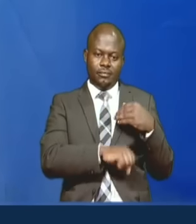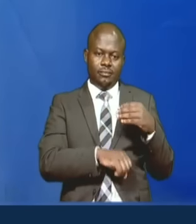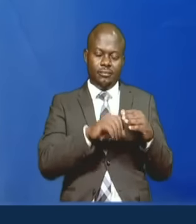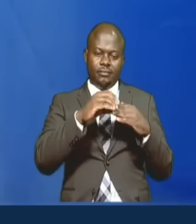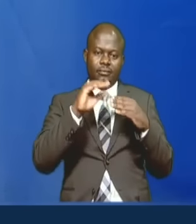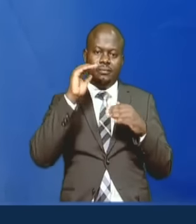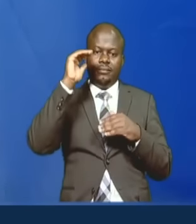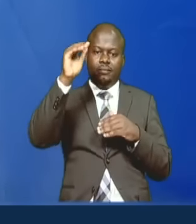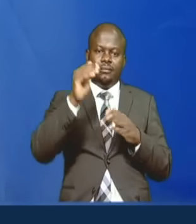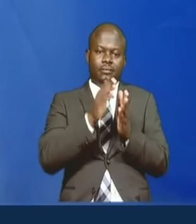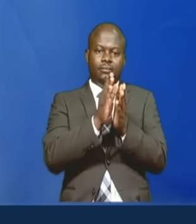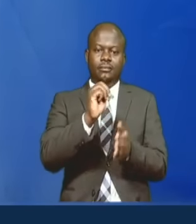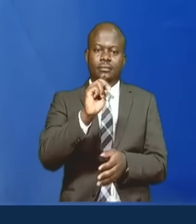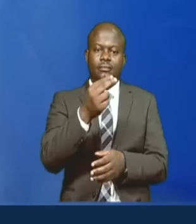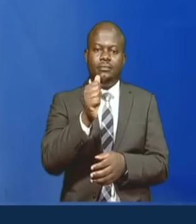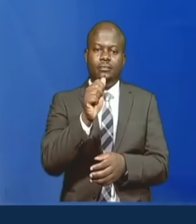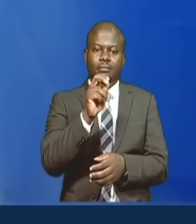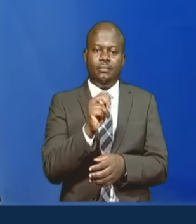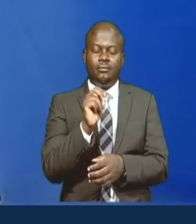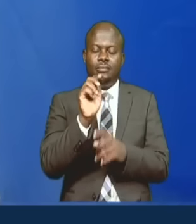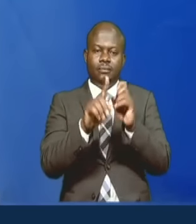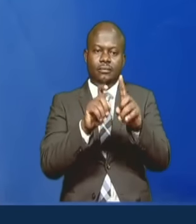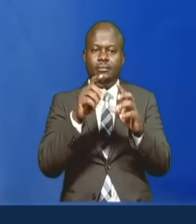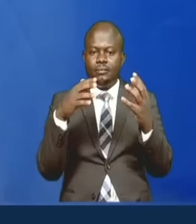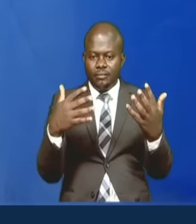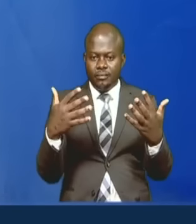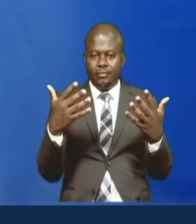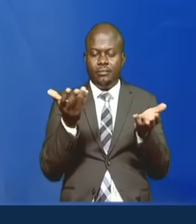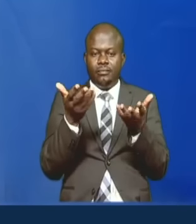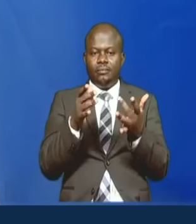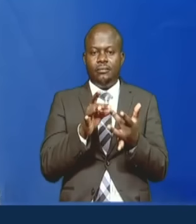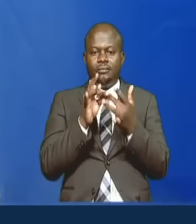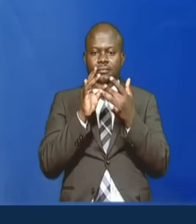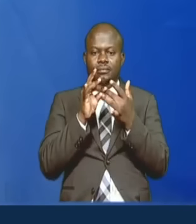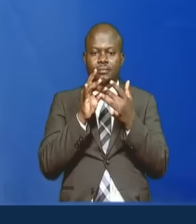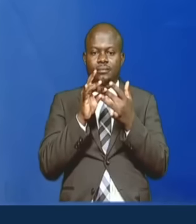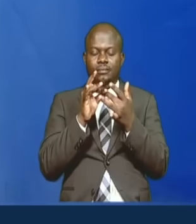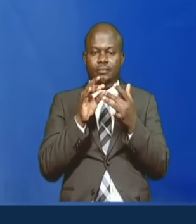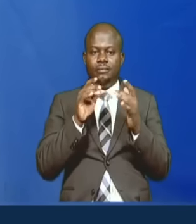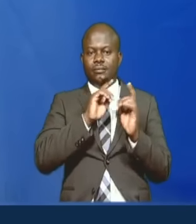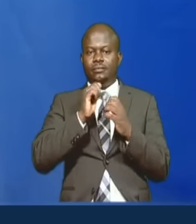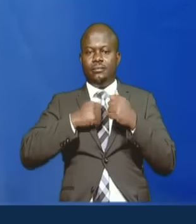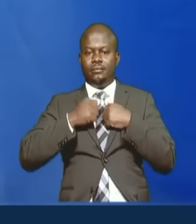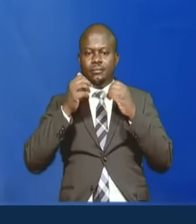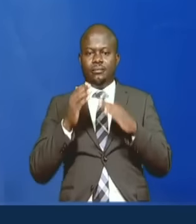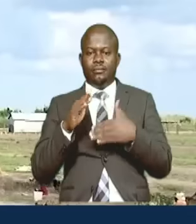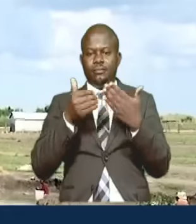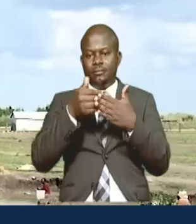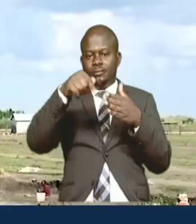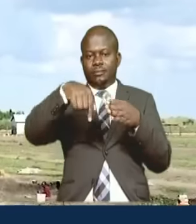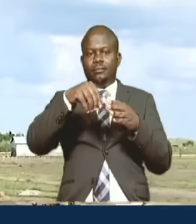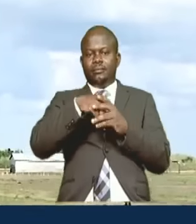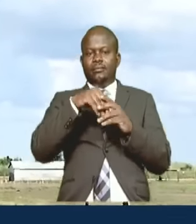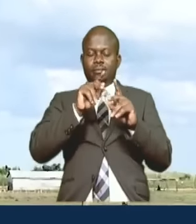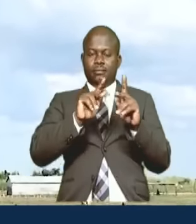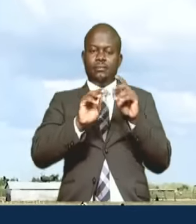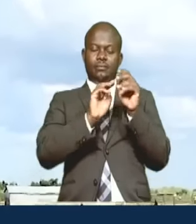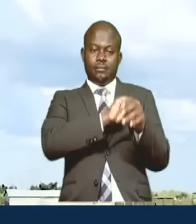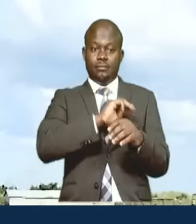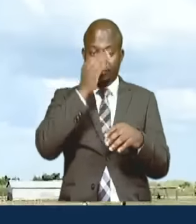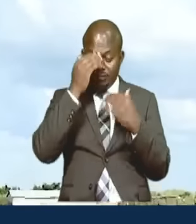mukuru General Mohan ndamubaza nti nubuye budasa bw'ingabo z'u Rwanda hano mu butumwa bw'amahoro kuko hari ingabo